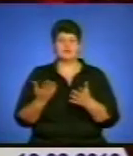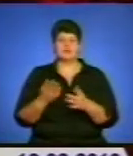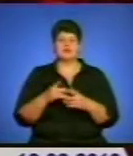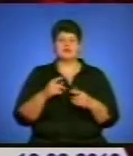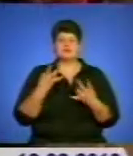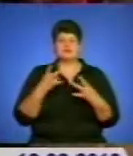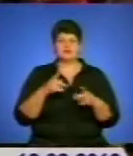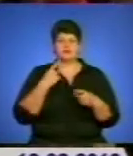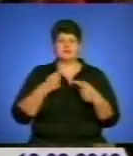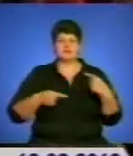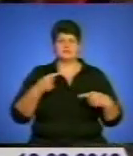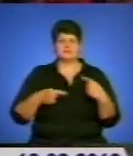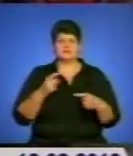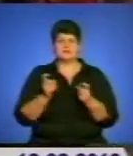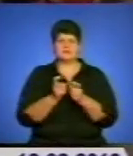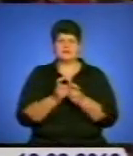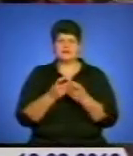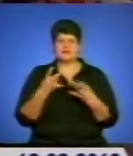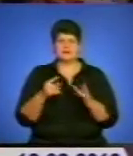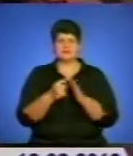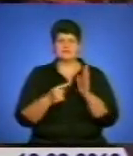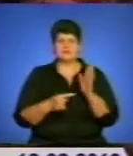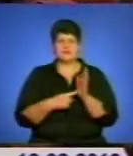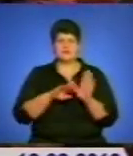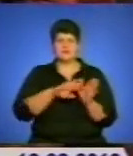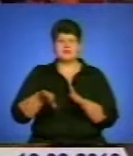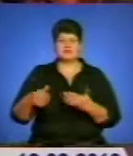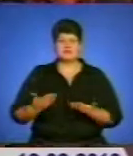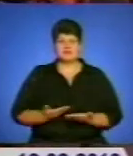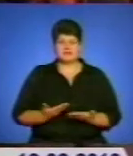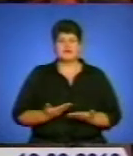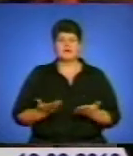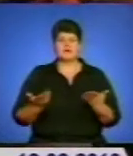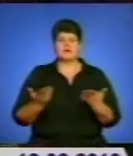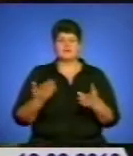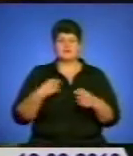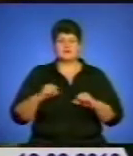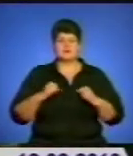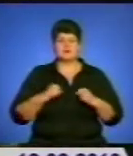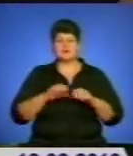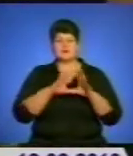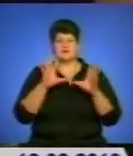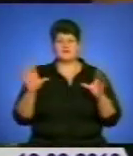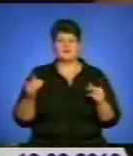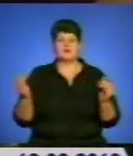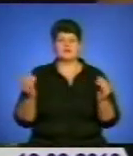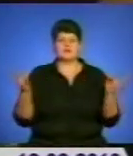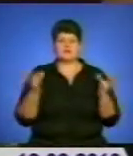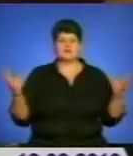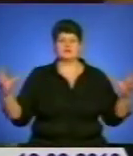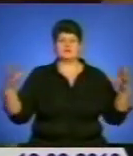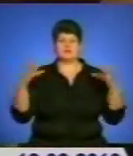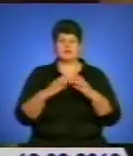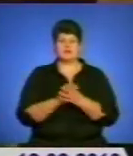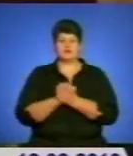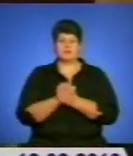нас сваряться, щоб не ділилися, бо як за життя, так і після смерті нашим намаганням є всі сторони світу зводити до миру і